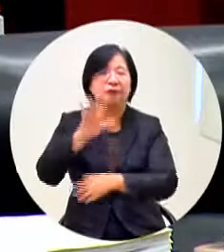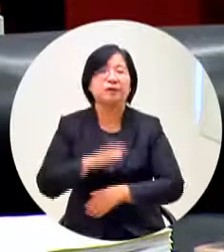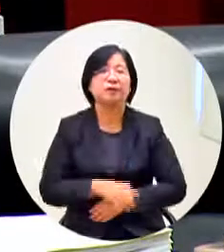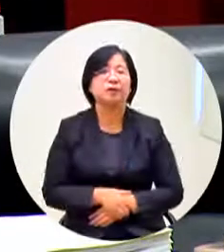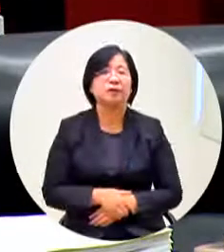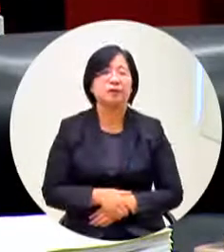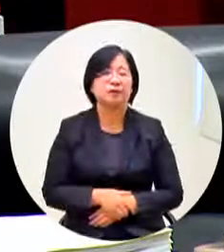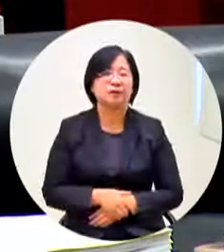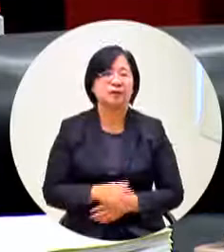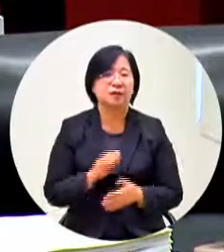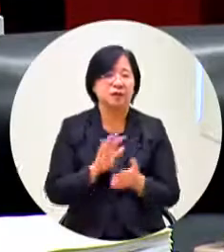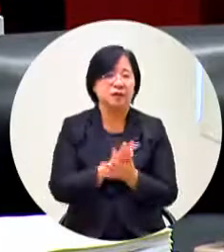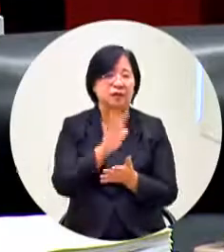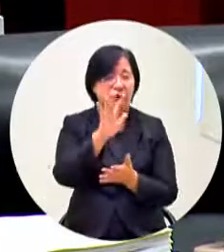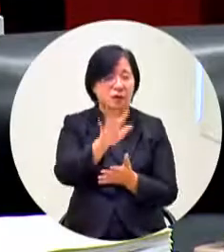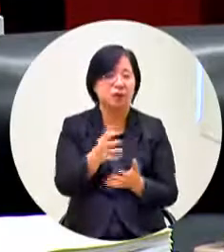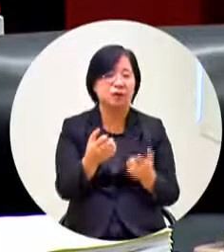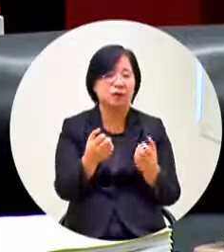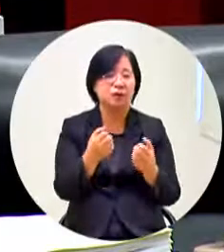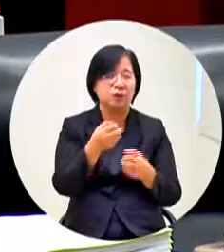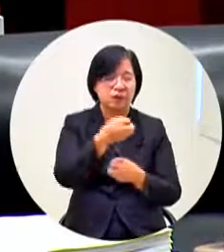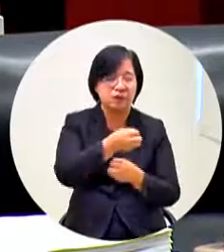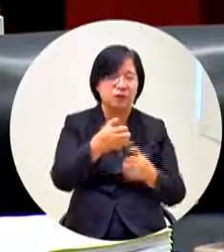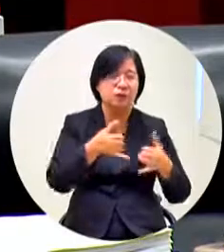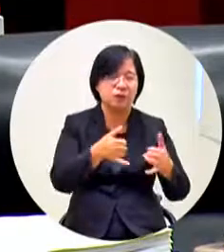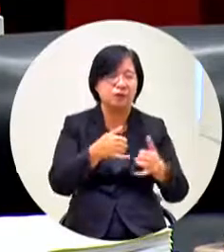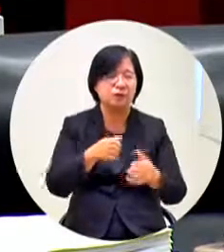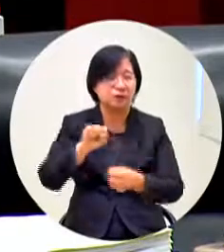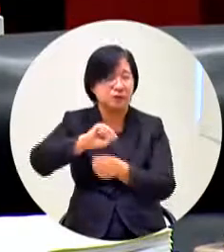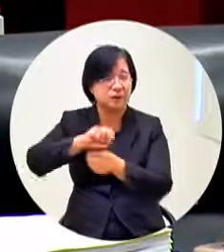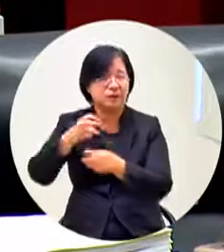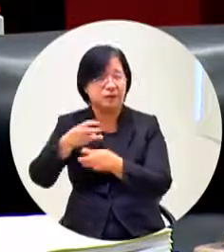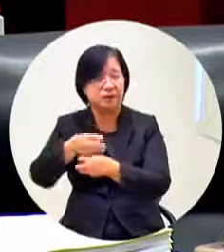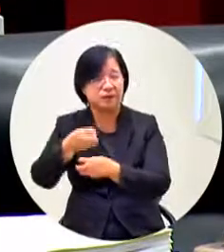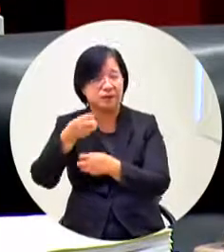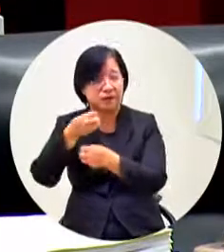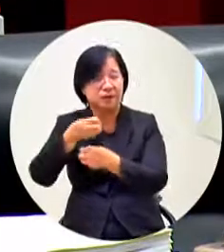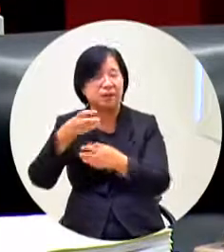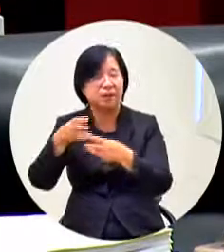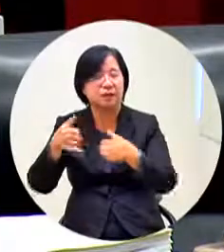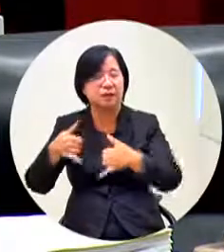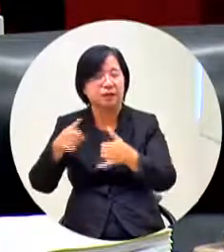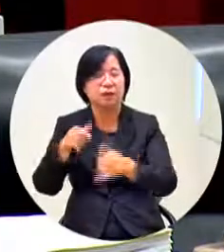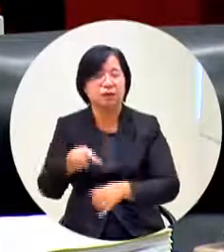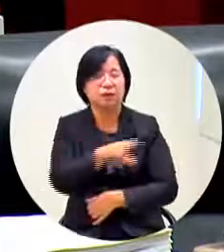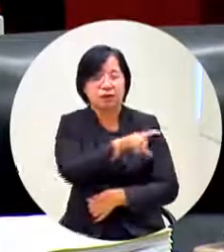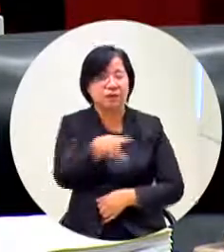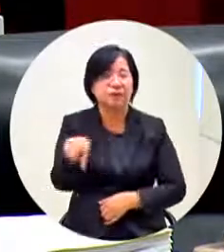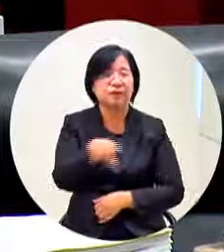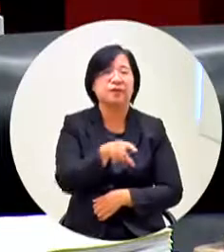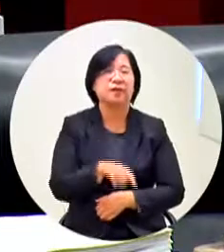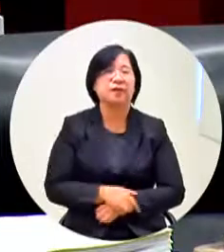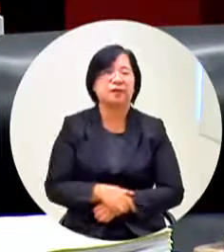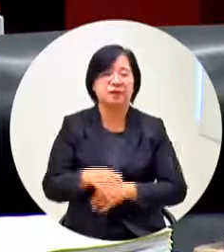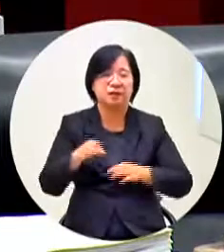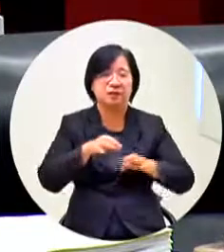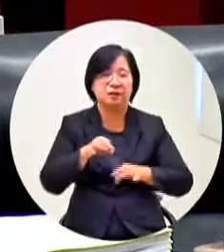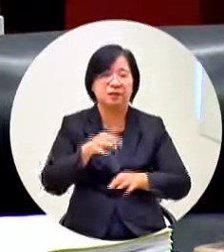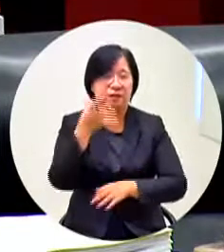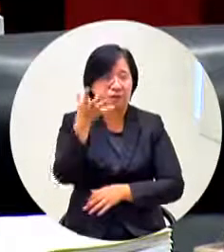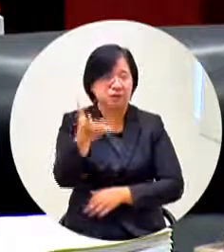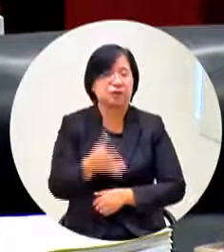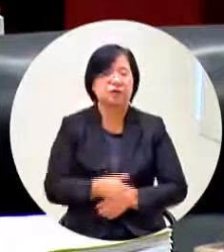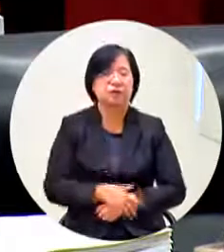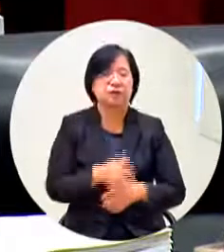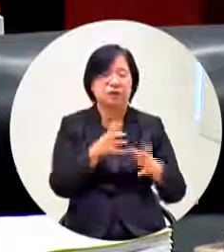昌路一直到我们的嘉昌路这一块，大概就是目前我们右昌地区商店最多